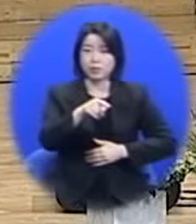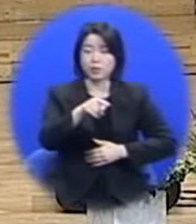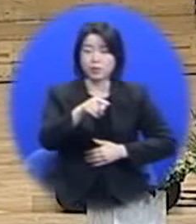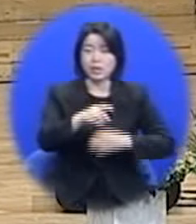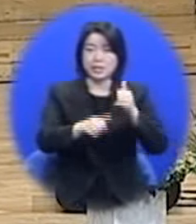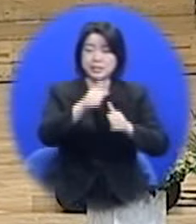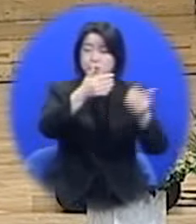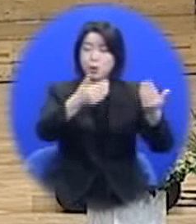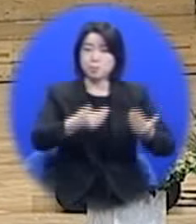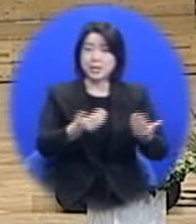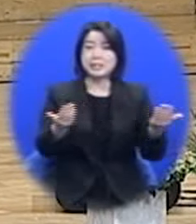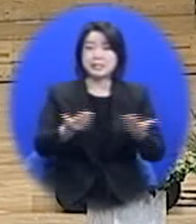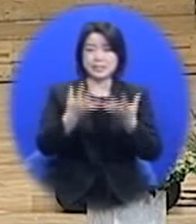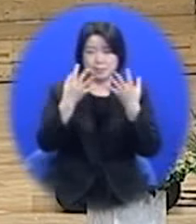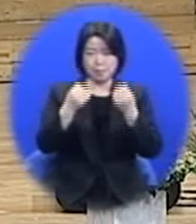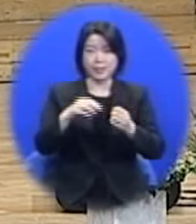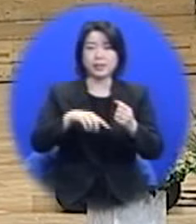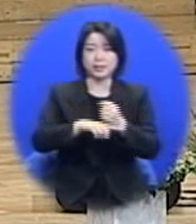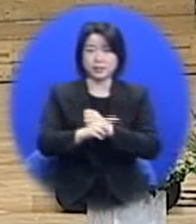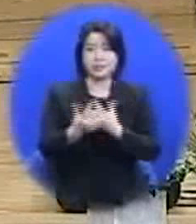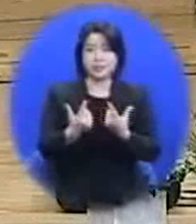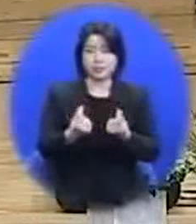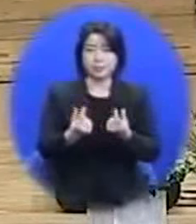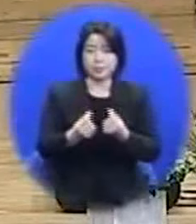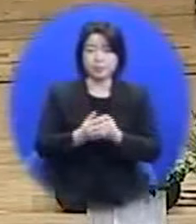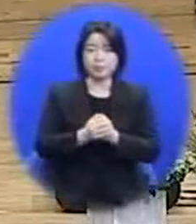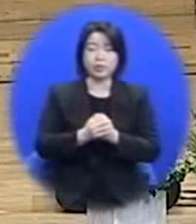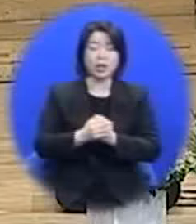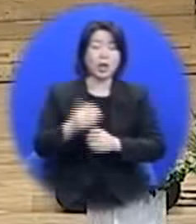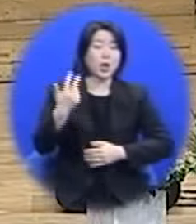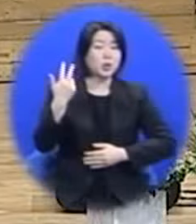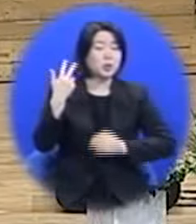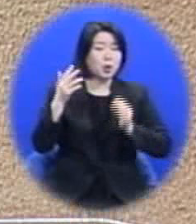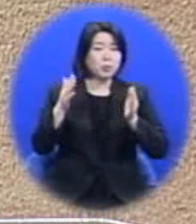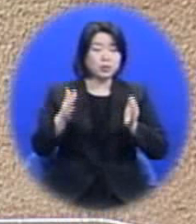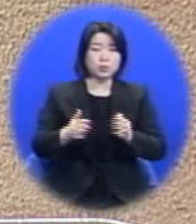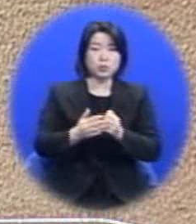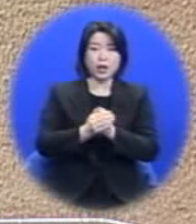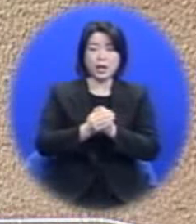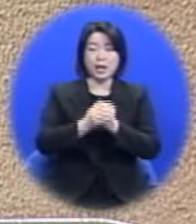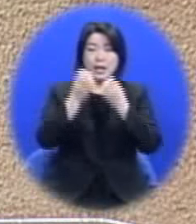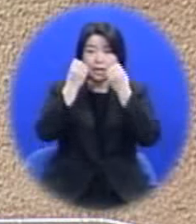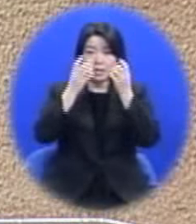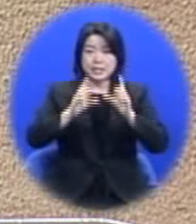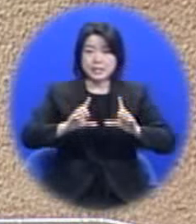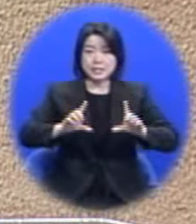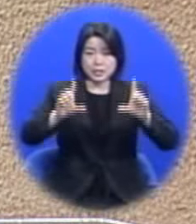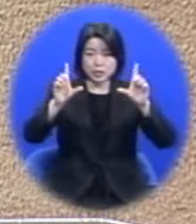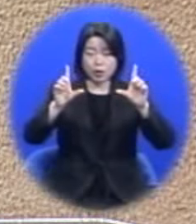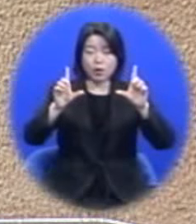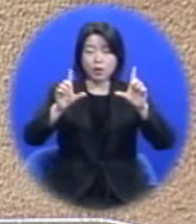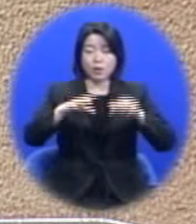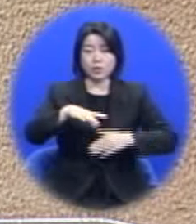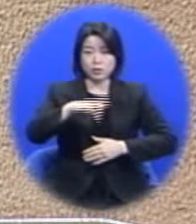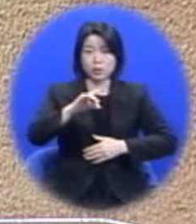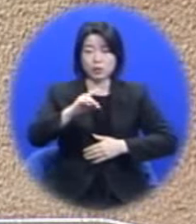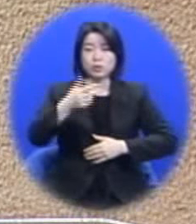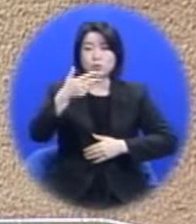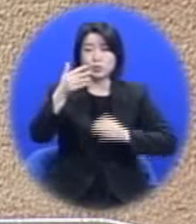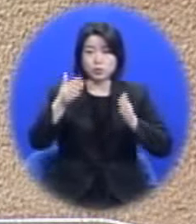일이 많다는 뜻입니다. 여러분, 지난 주간이 새 첫 주간인데 어떠셨어요? 잘